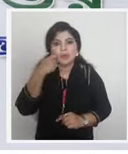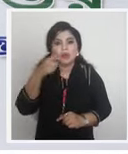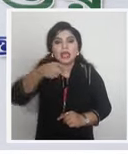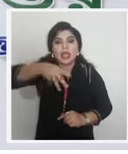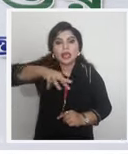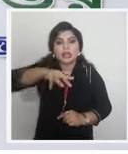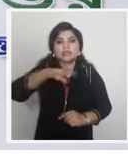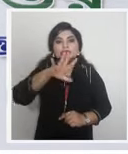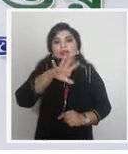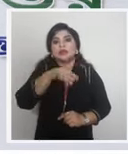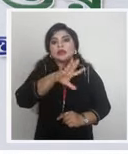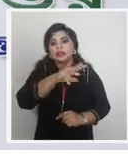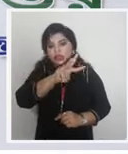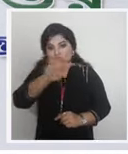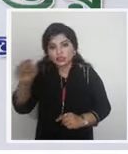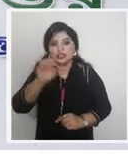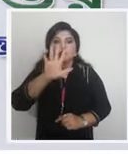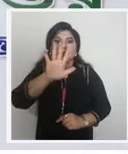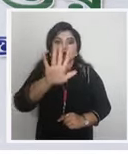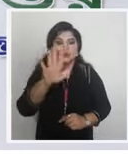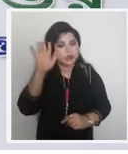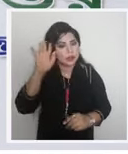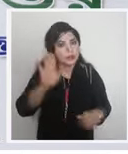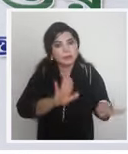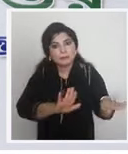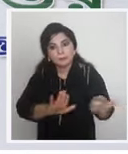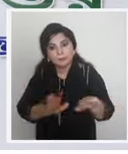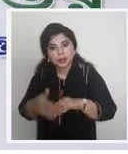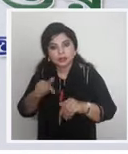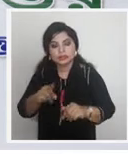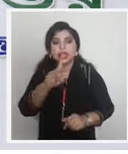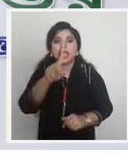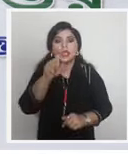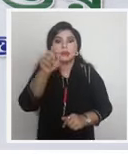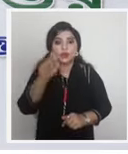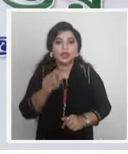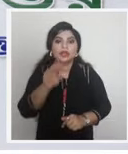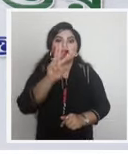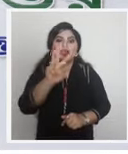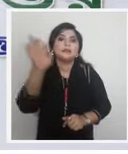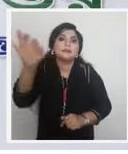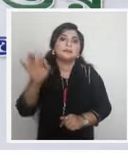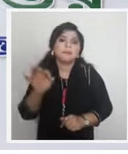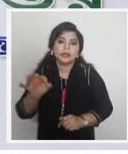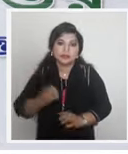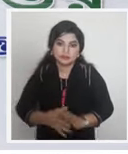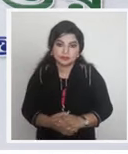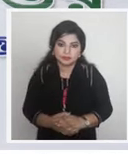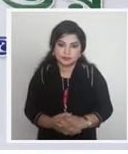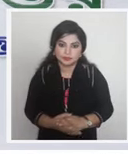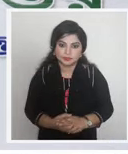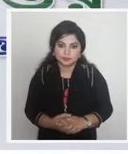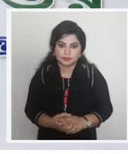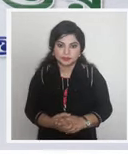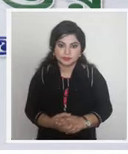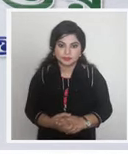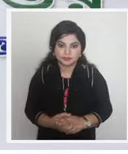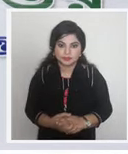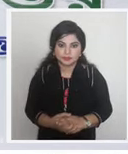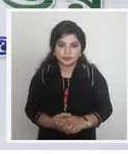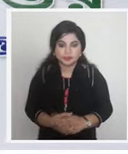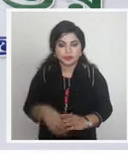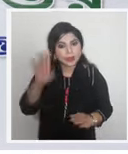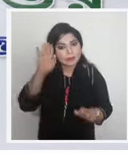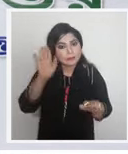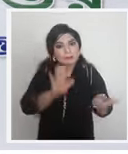গত 24 ঘন্টায় মৃত্যুবরণ করেছেন 43 জন, এ পর্যন্ত 1,305 জন, এবং শনাক্ত বিবেচনায় মৃত্যুর